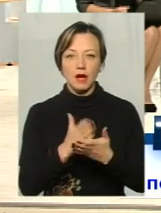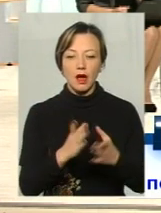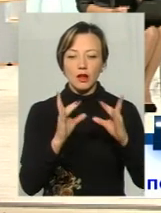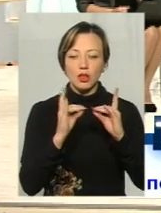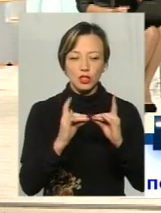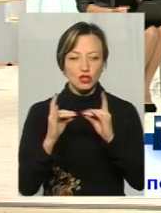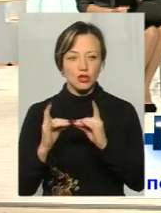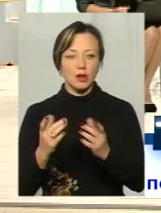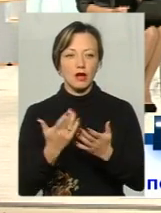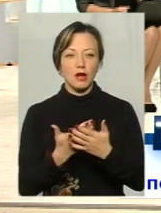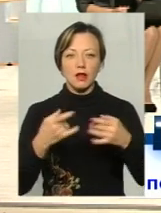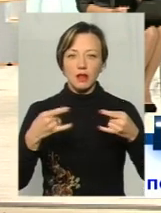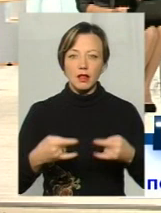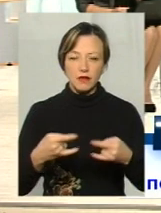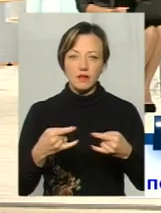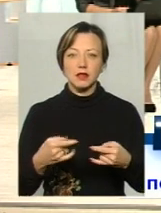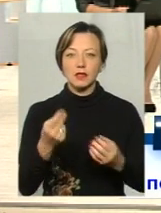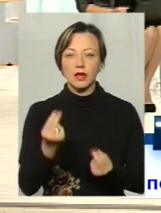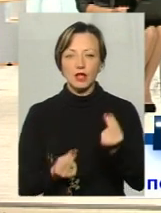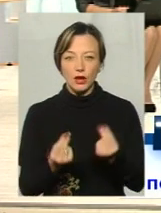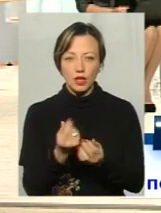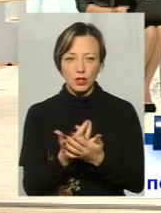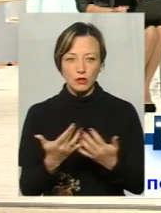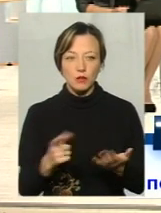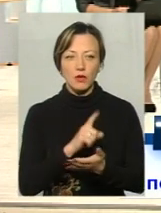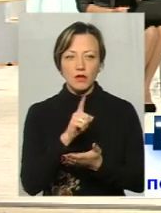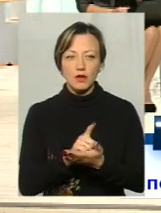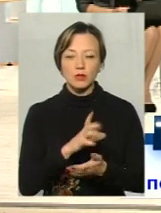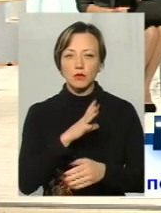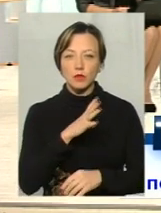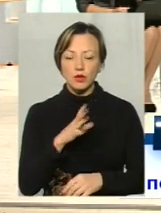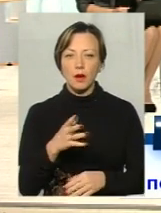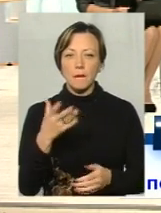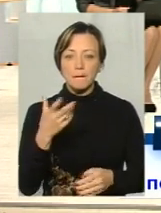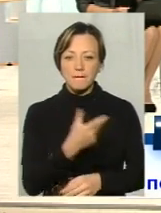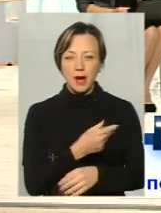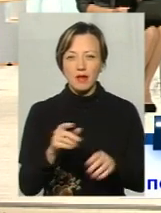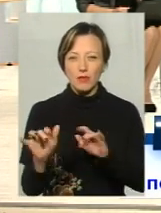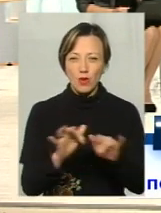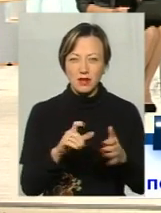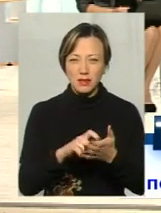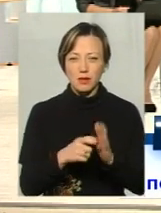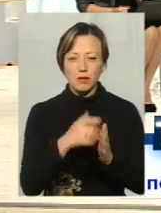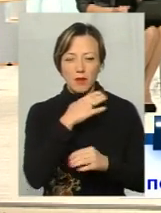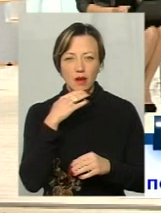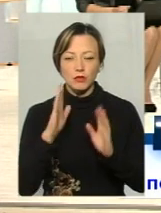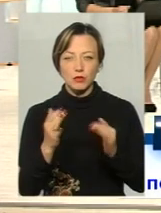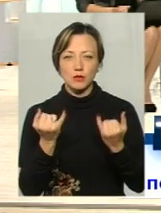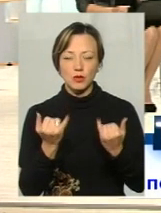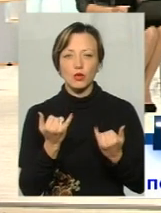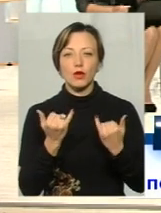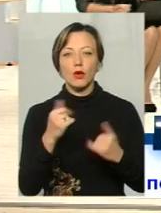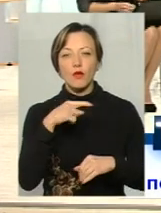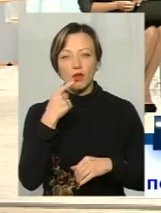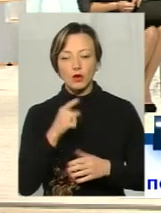ліжка, телевізори, ігрушки, повинні бути маніпуляційні, повинні бути, ну багато, про що ми сьогодні будемо говорити.